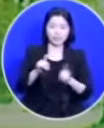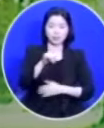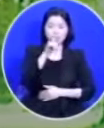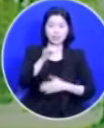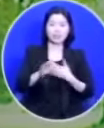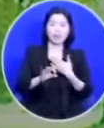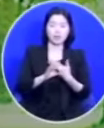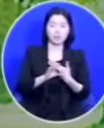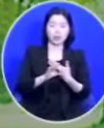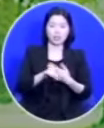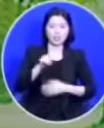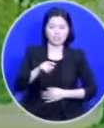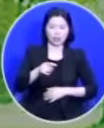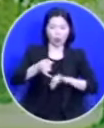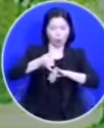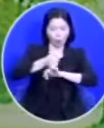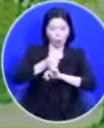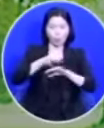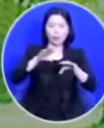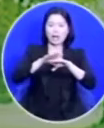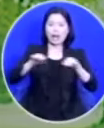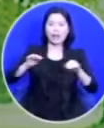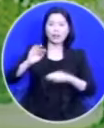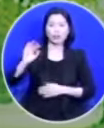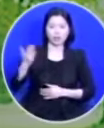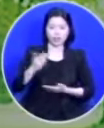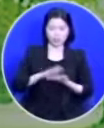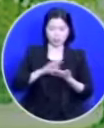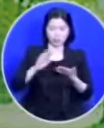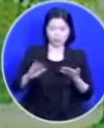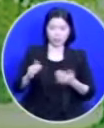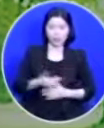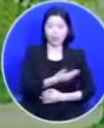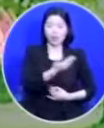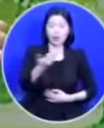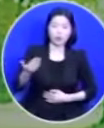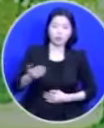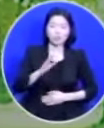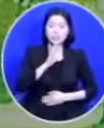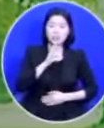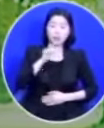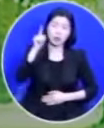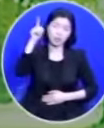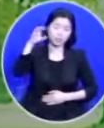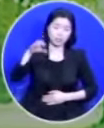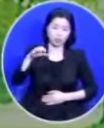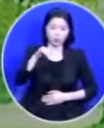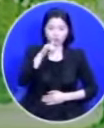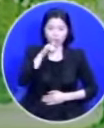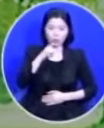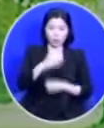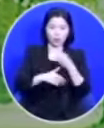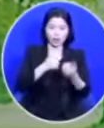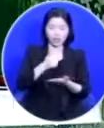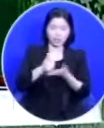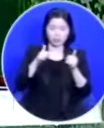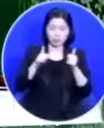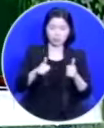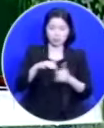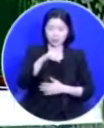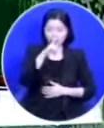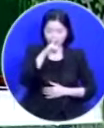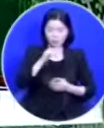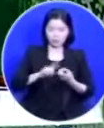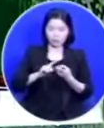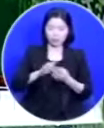이거 반드시 해결해야 합니다 아 여러분이 정말 천국이 있고 하나님의 심판이 있다는 사실을 정말